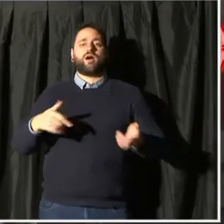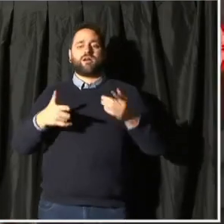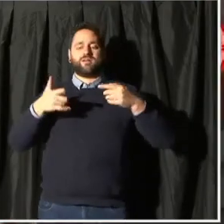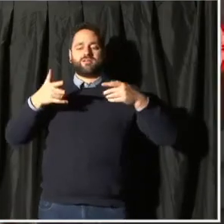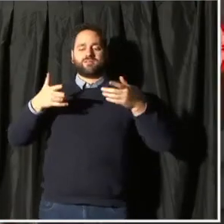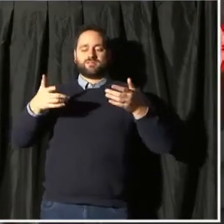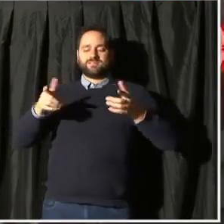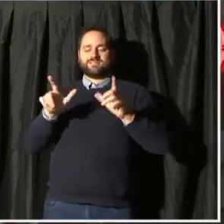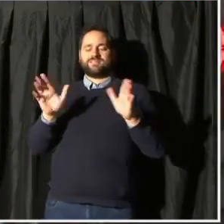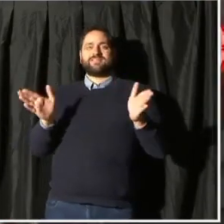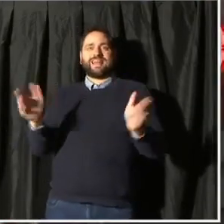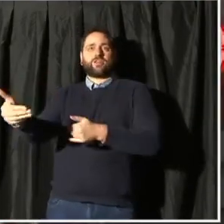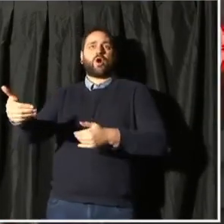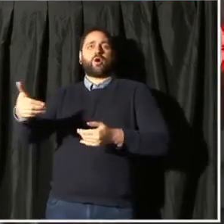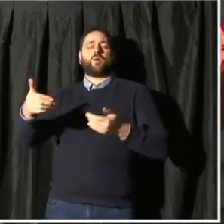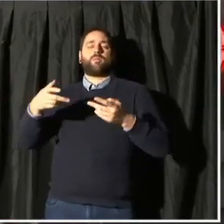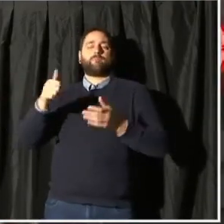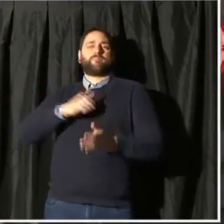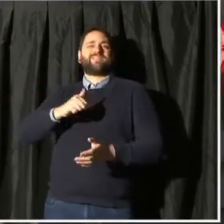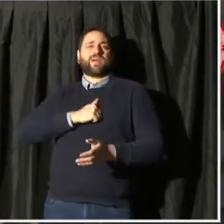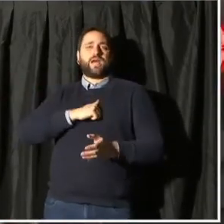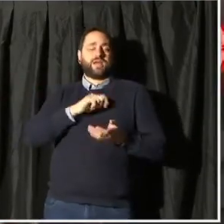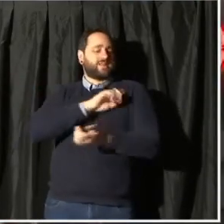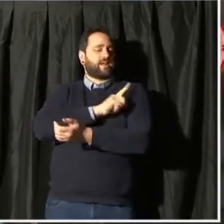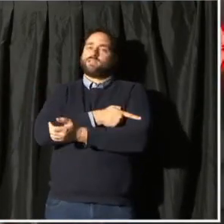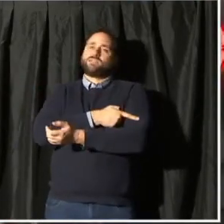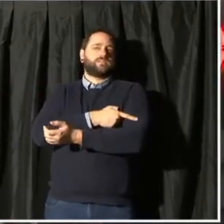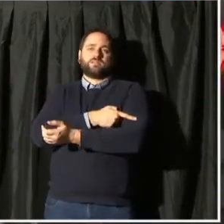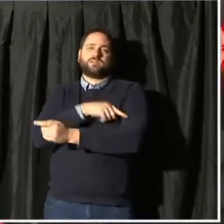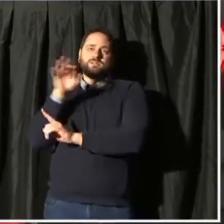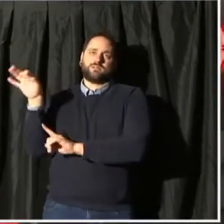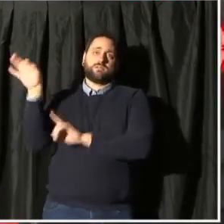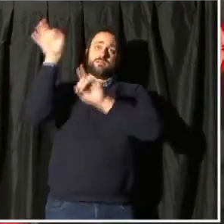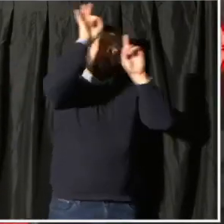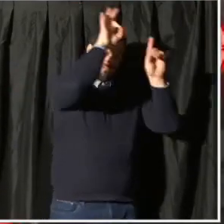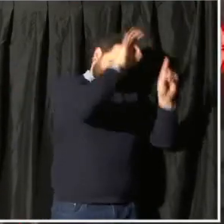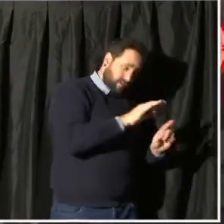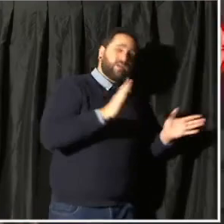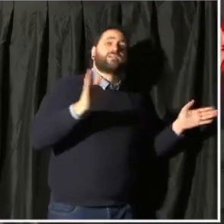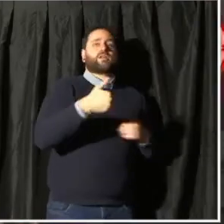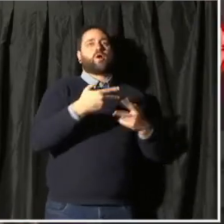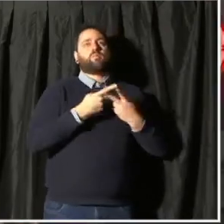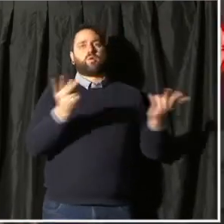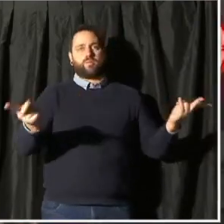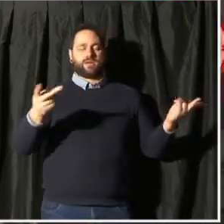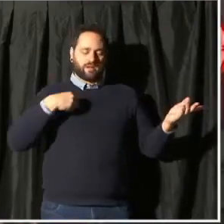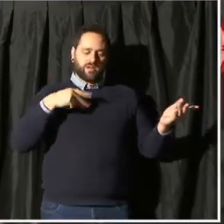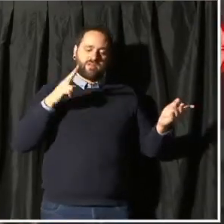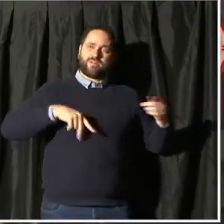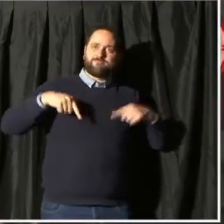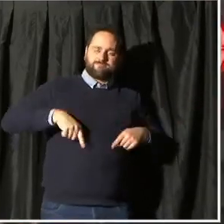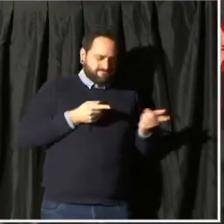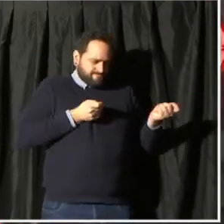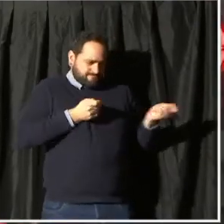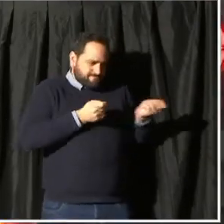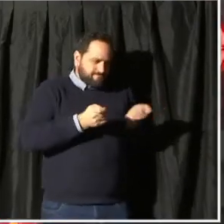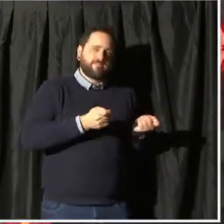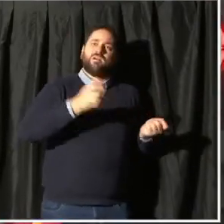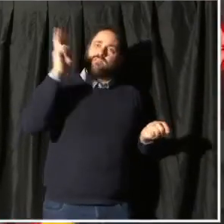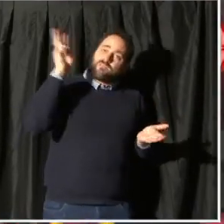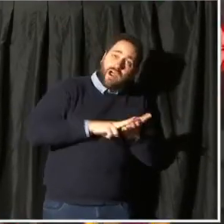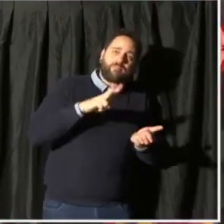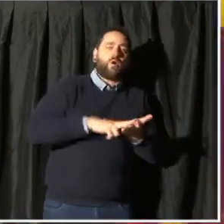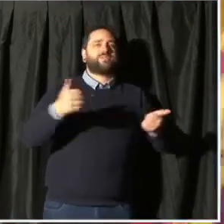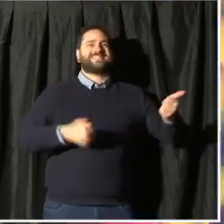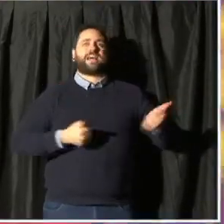et retrouver véritablement la gestion la maîtrise et l'organisation d'un véritable service public du 21e